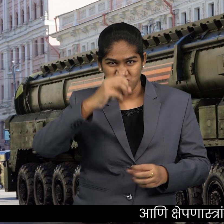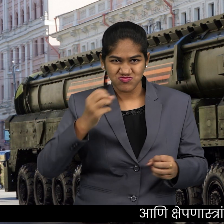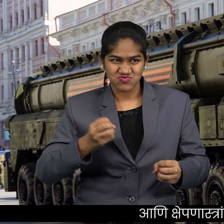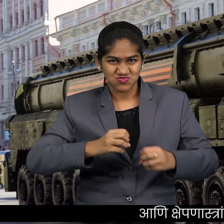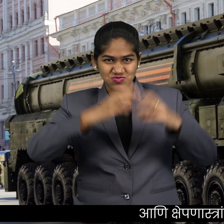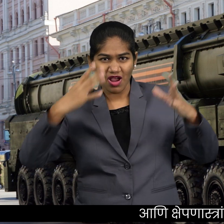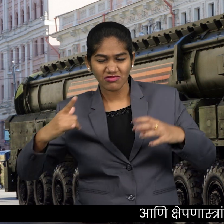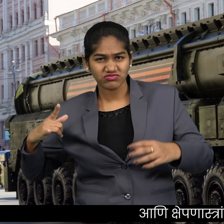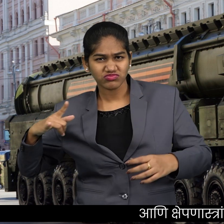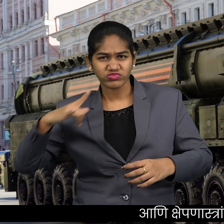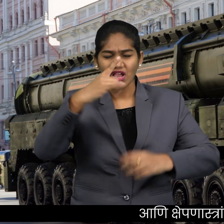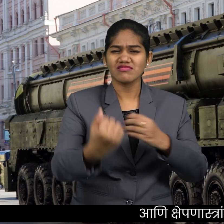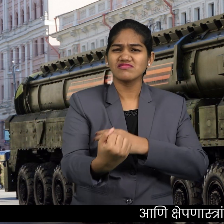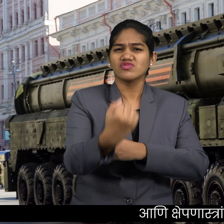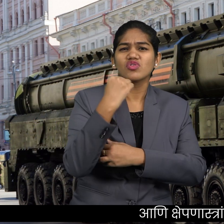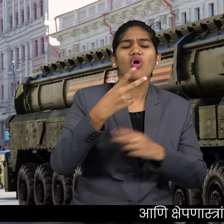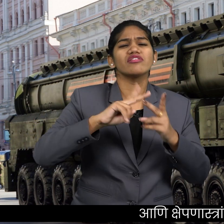केली.